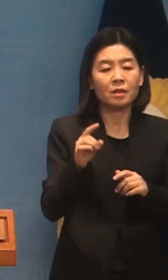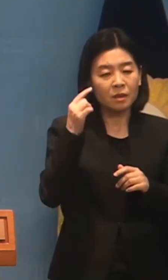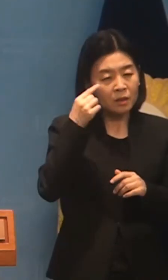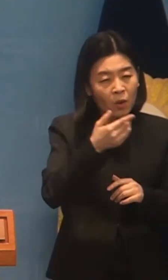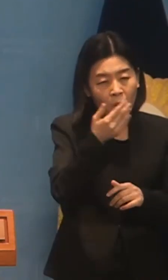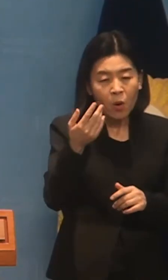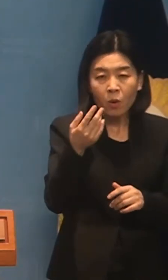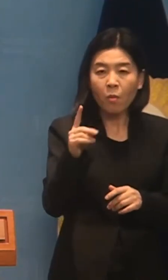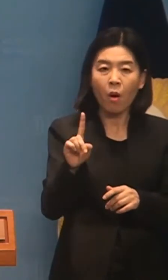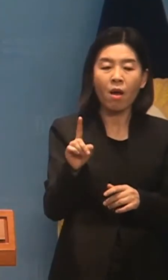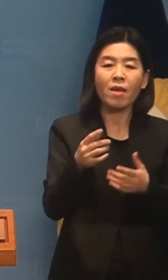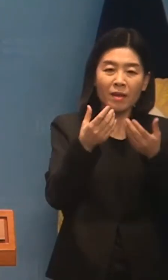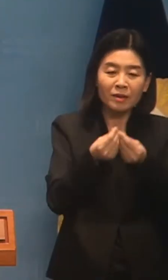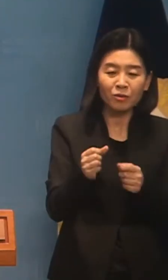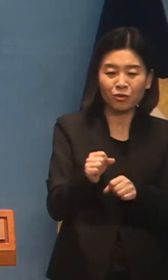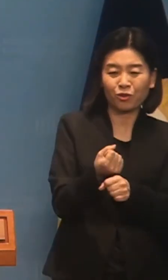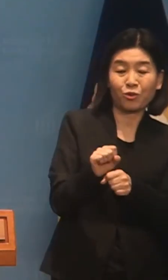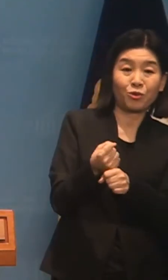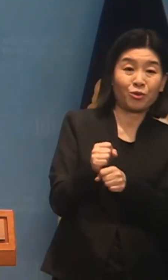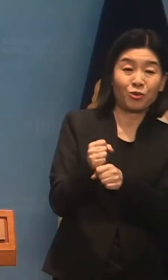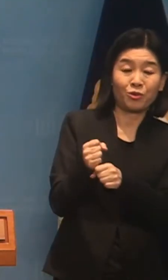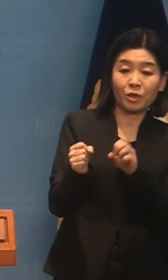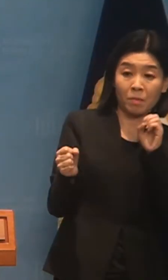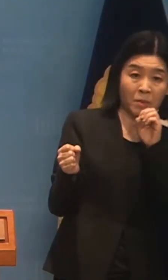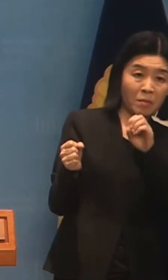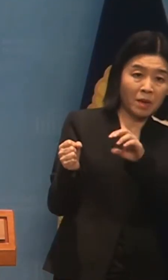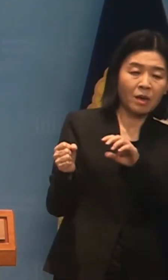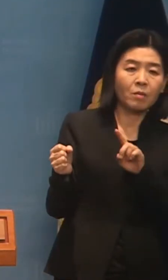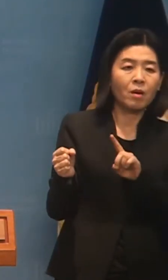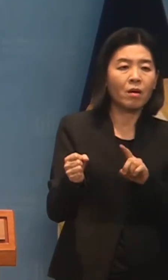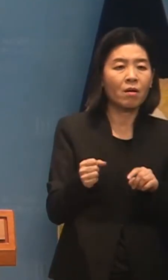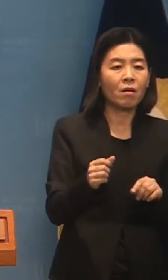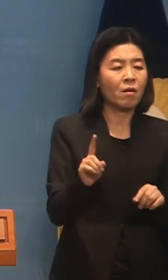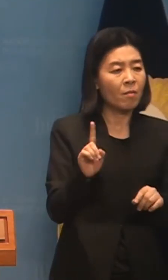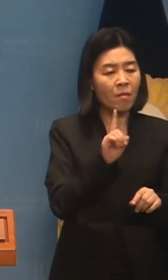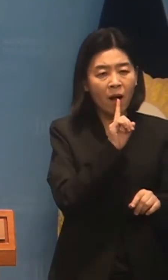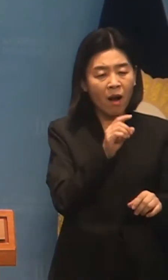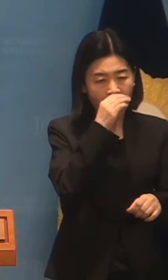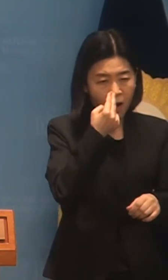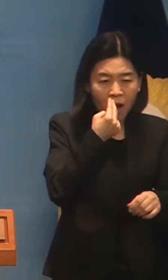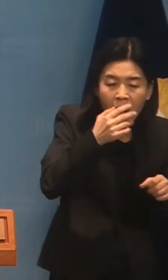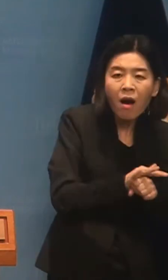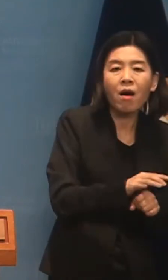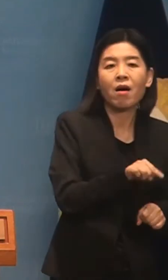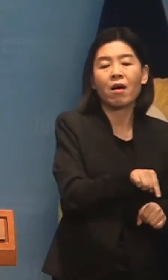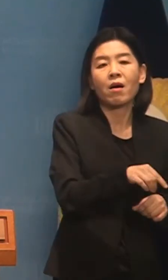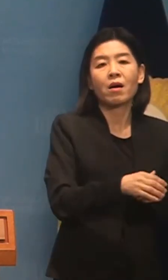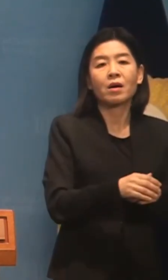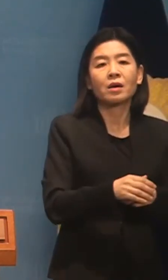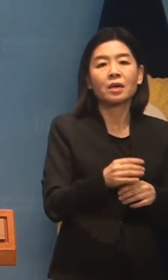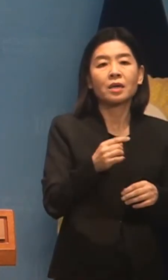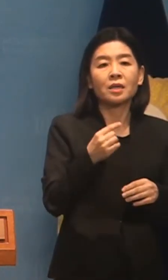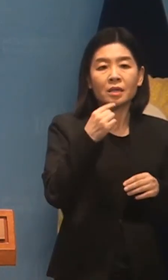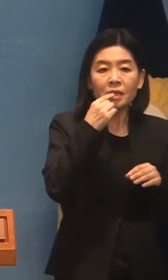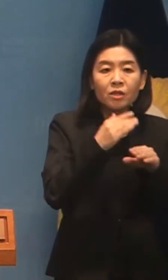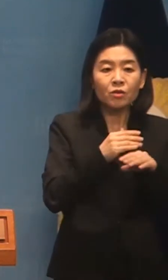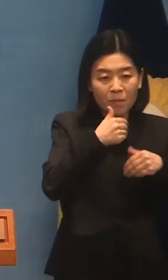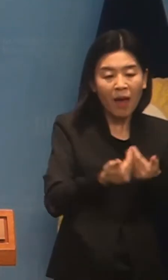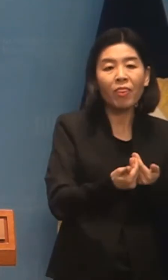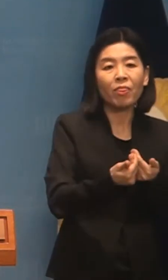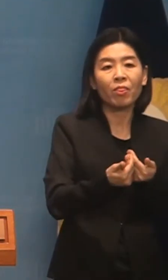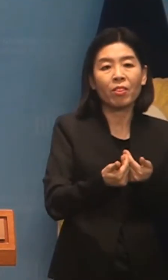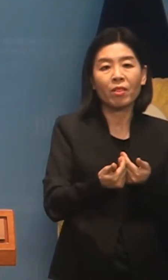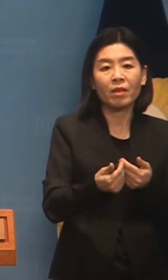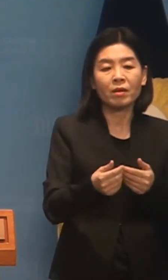여론조작 운운하면서 민주당이 적반하장의 태도를 보이고 있습니다. 반민주